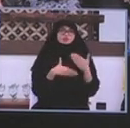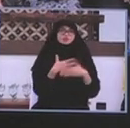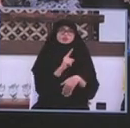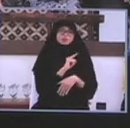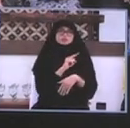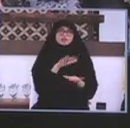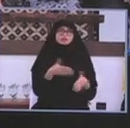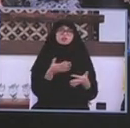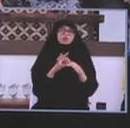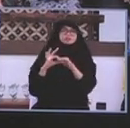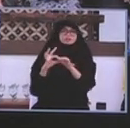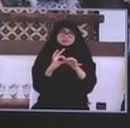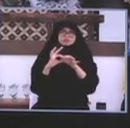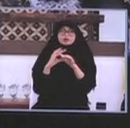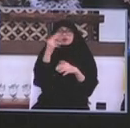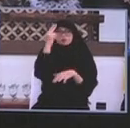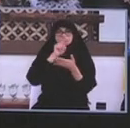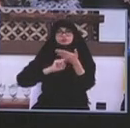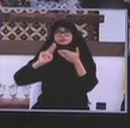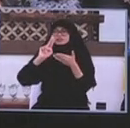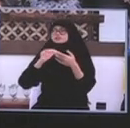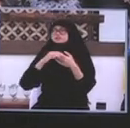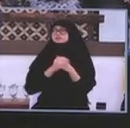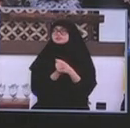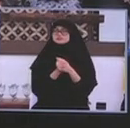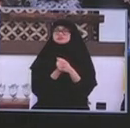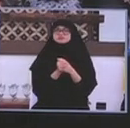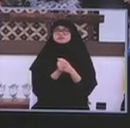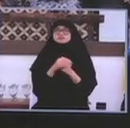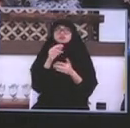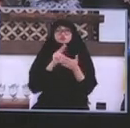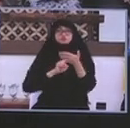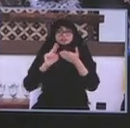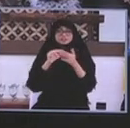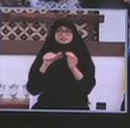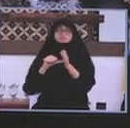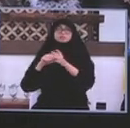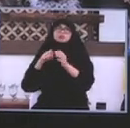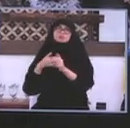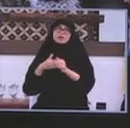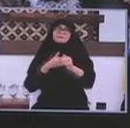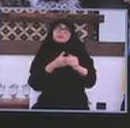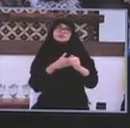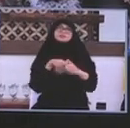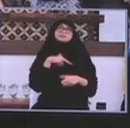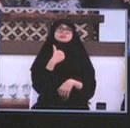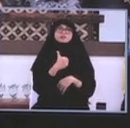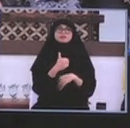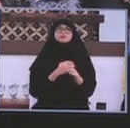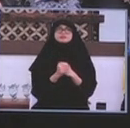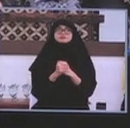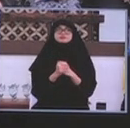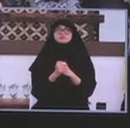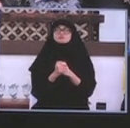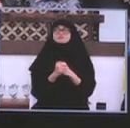bekerjasama dengan perguruan tinggi tadi bagus banget ya untuk mendampingi dan sebagainya itu menurut saya caranya Udah Bagus udah hebat nah